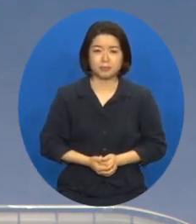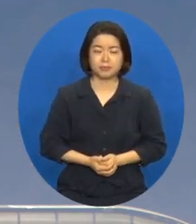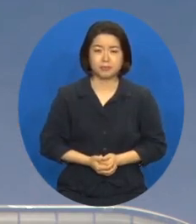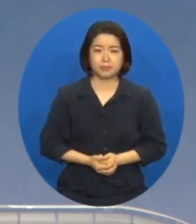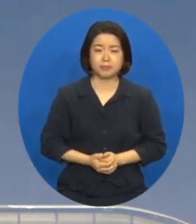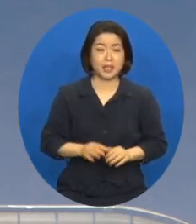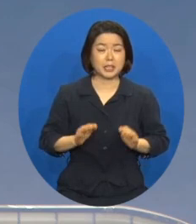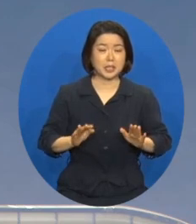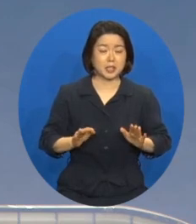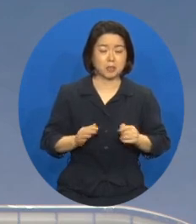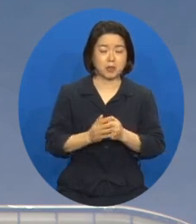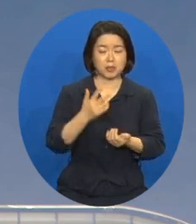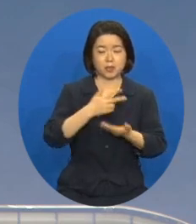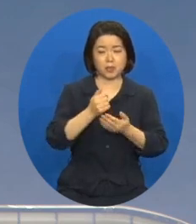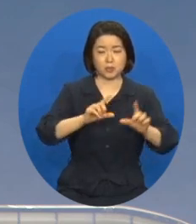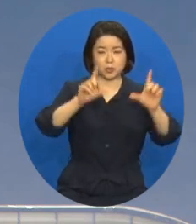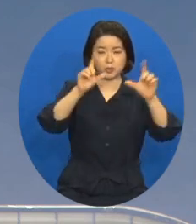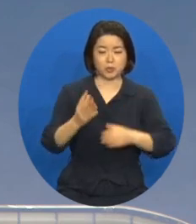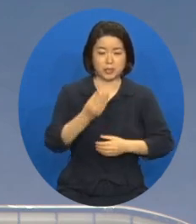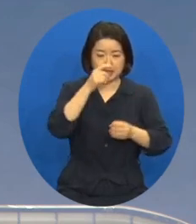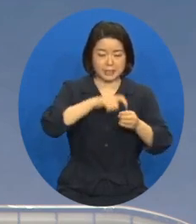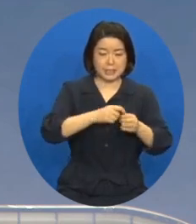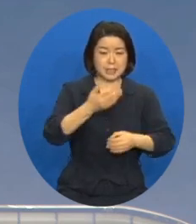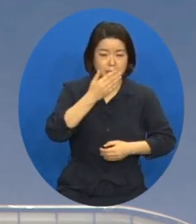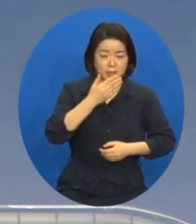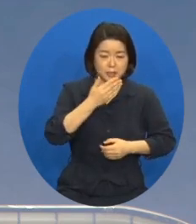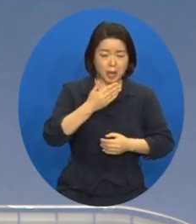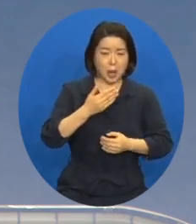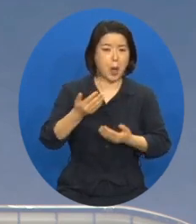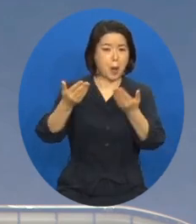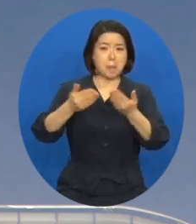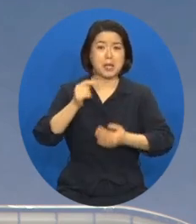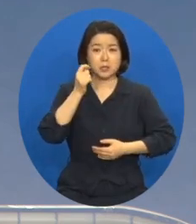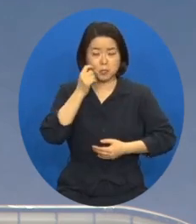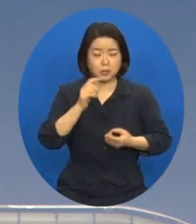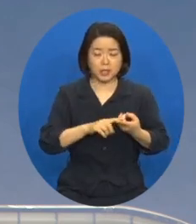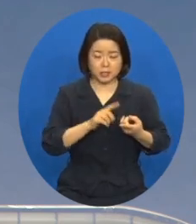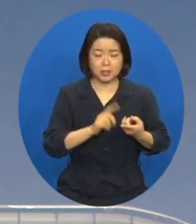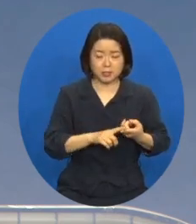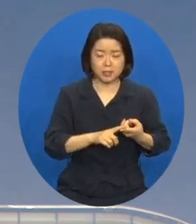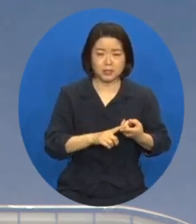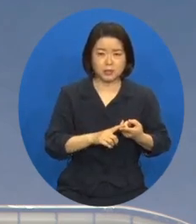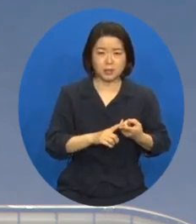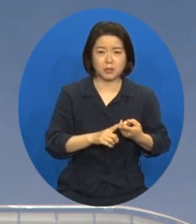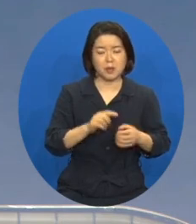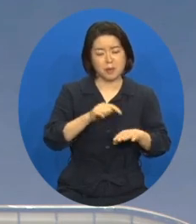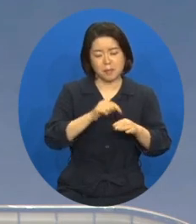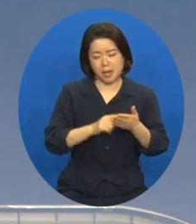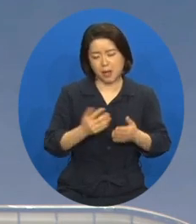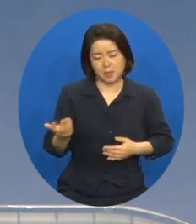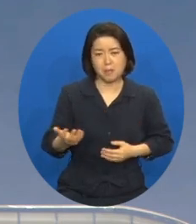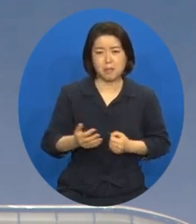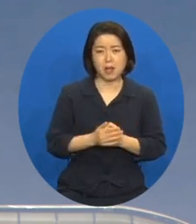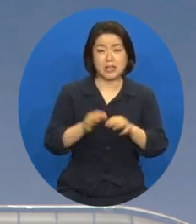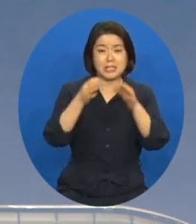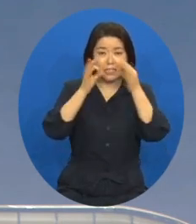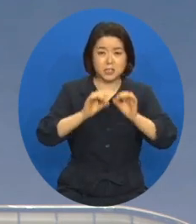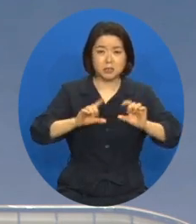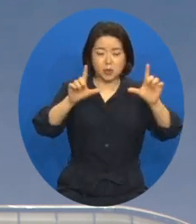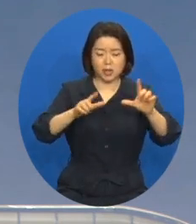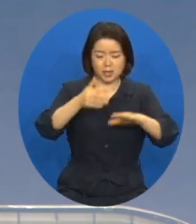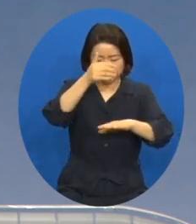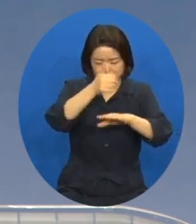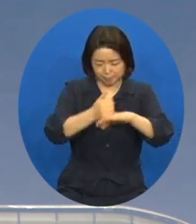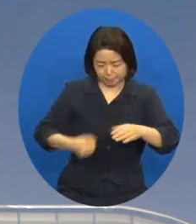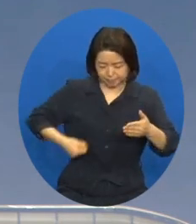저는 이번 주일에 성찬을 하지 못한 게 너무 마음이 아팠어요. 금요일에 결국은 성찬을 보류하기로 그렇게 했습니다.